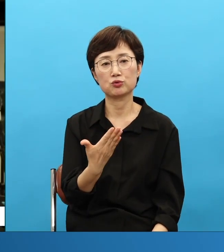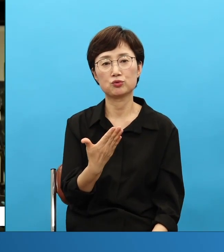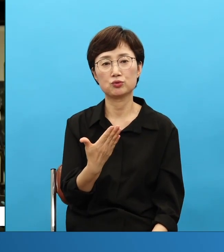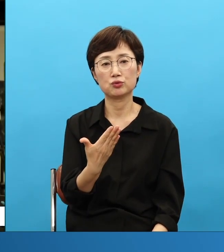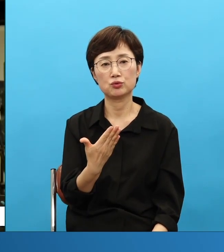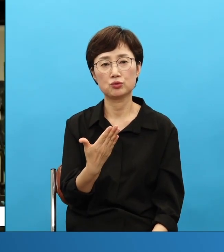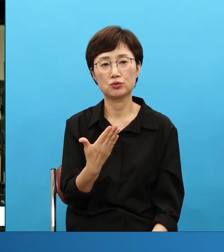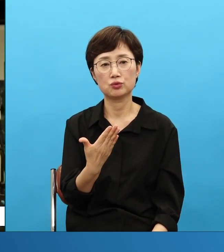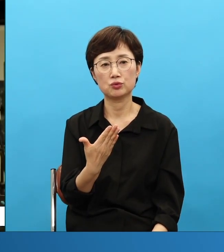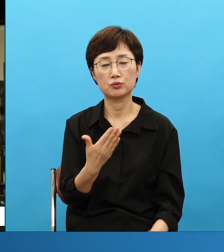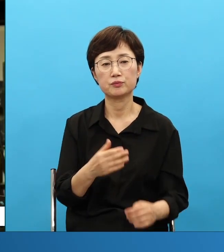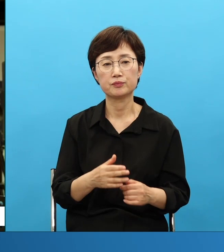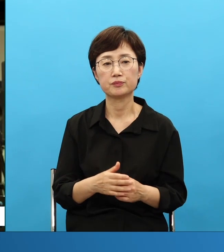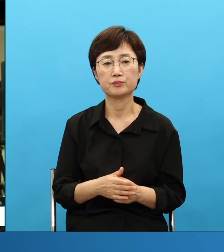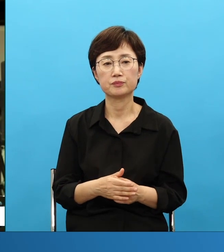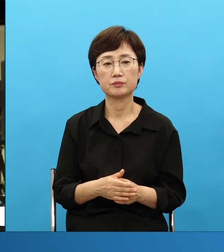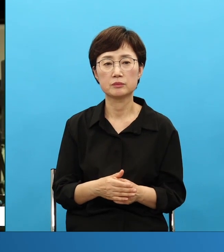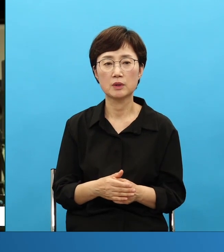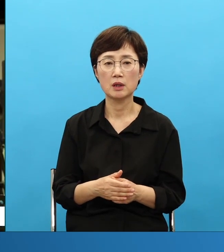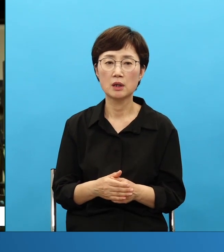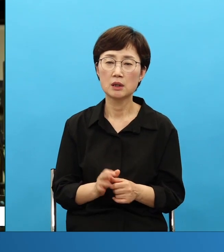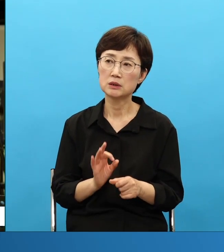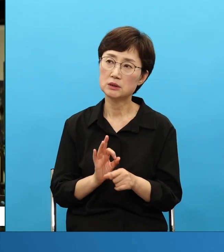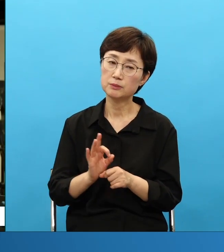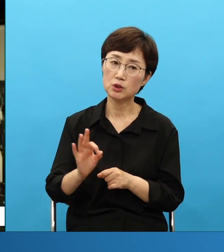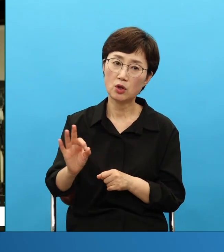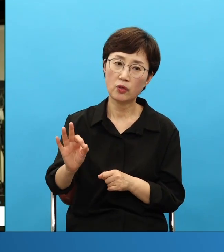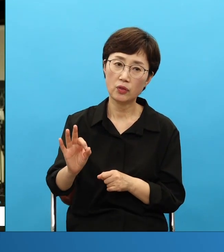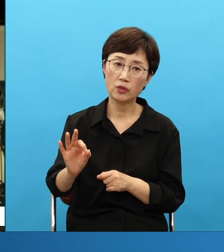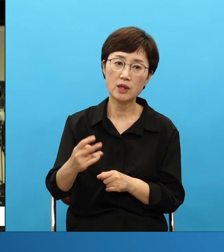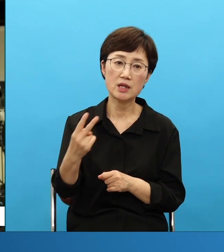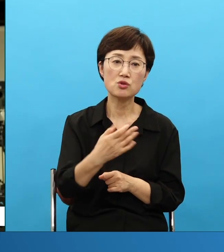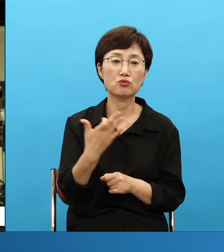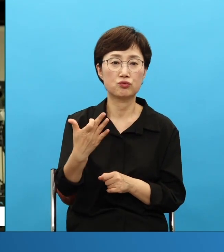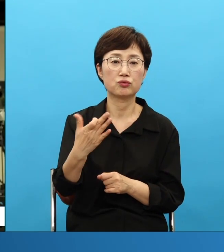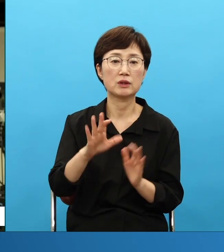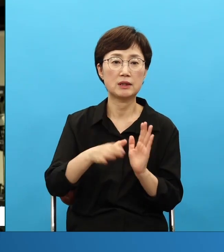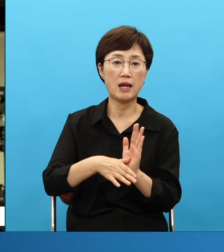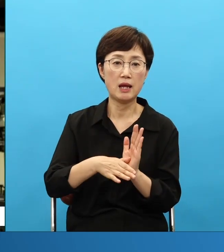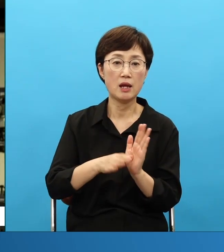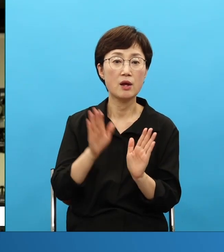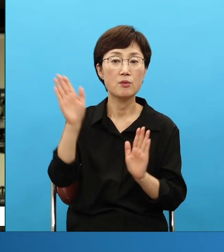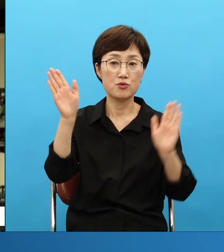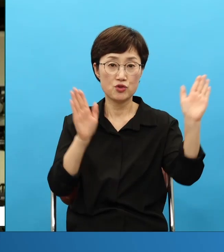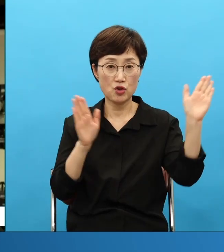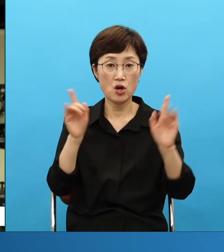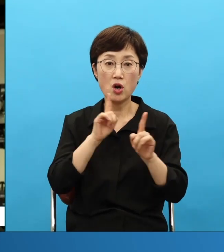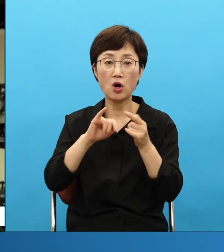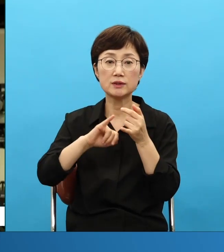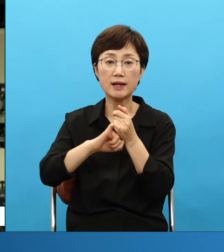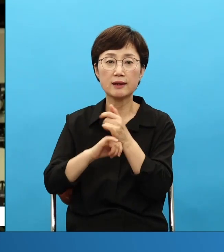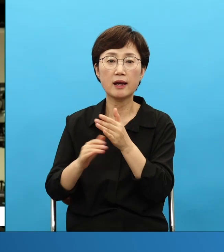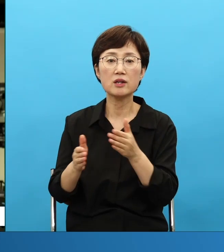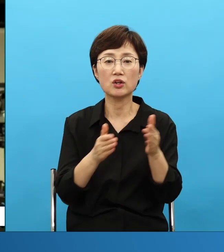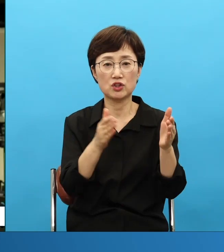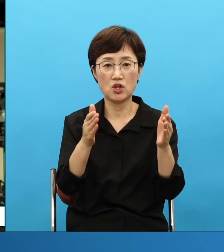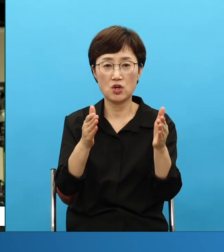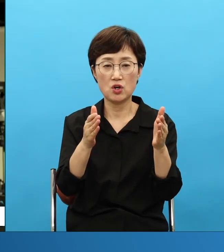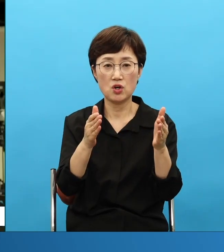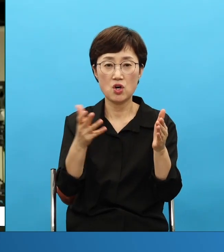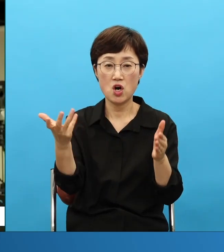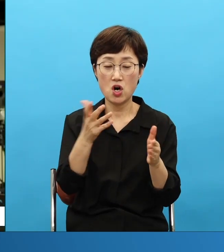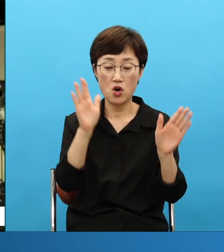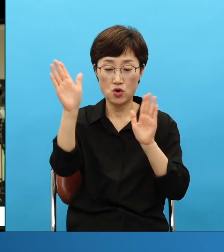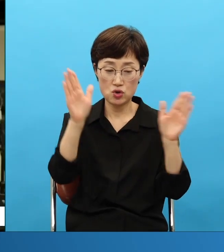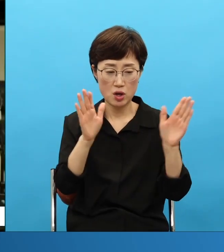1999년도에 이곳에 설립되고 10년이 지난 2009년에 그 뮤지컬 언약의 여정을 통해서 큰